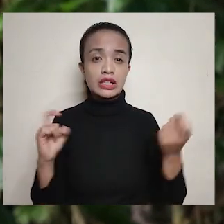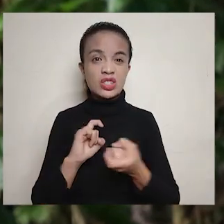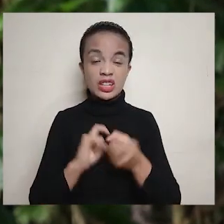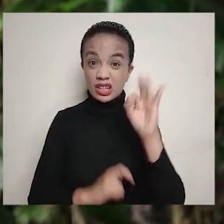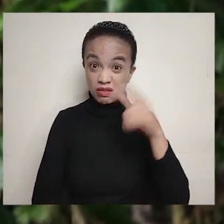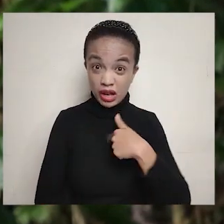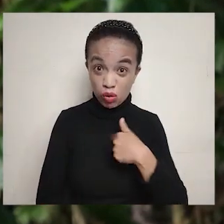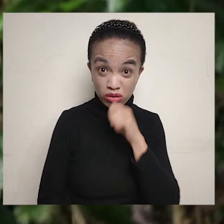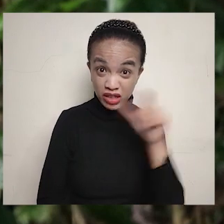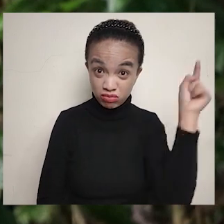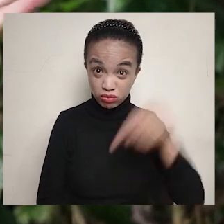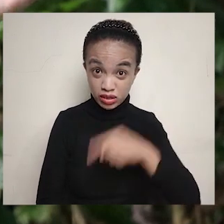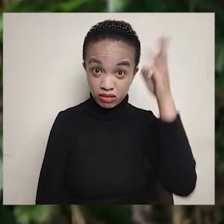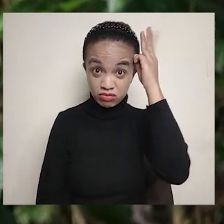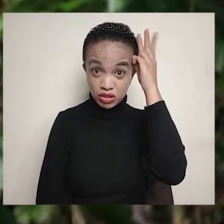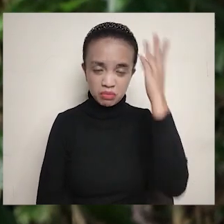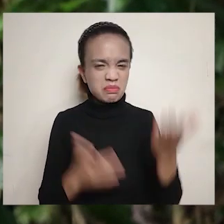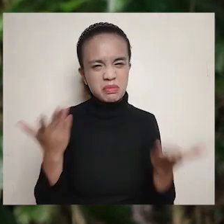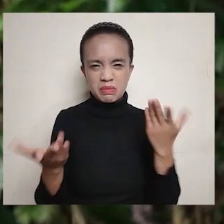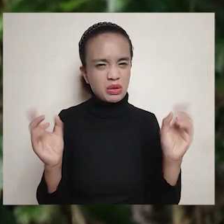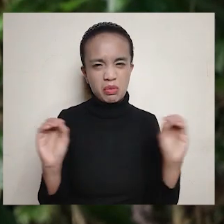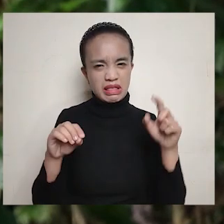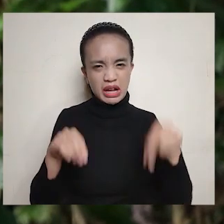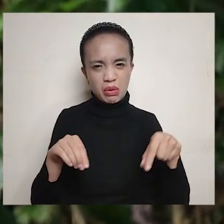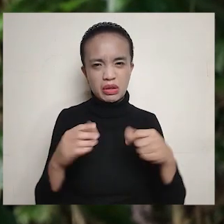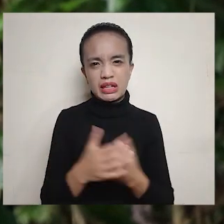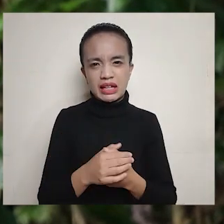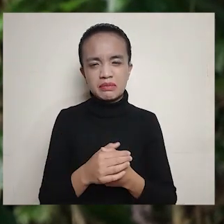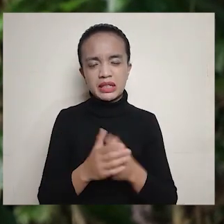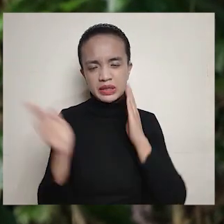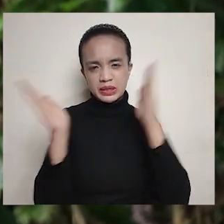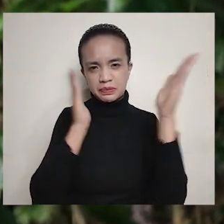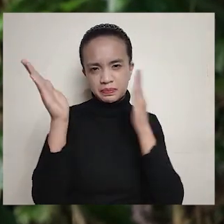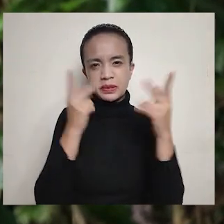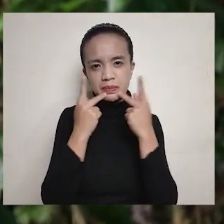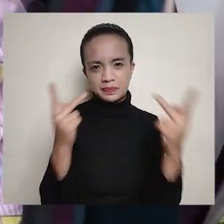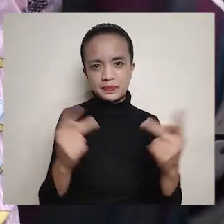kung hindi ako pumunta dito sa Ifugao, baka wala ako dito sa larangan ng public service.